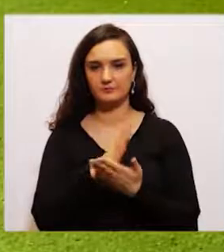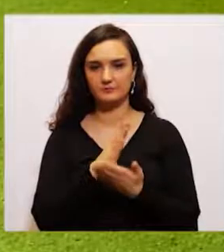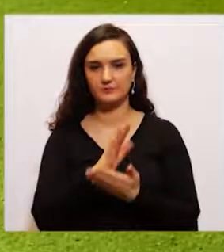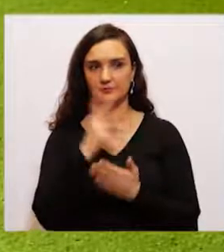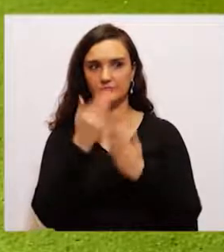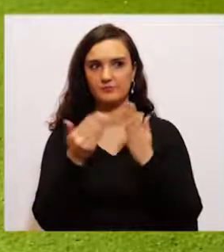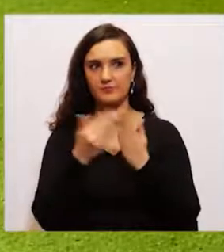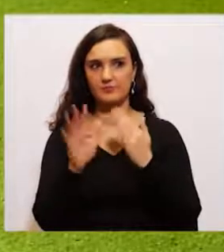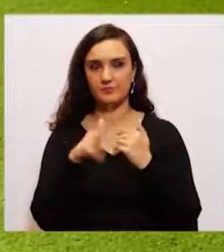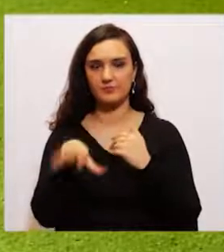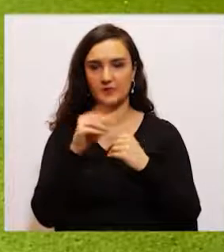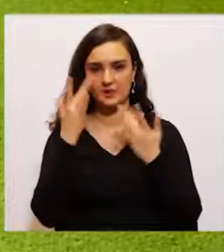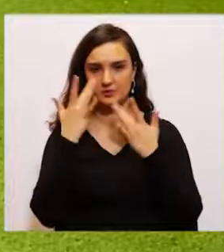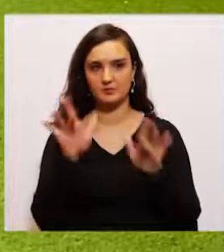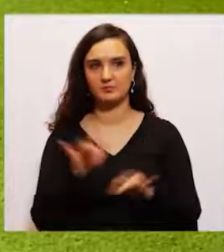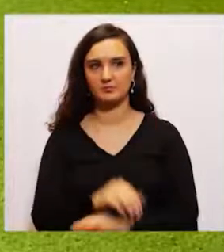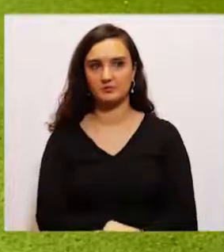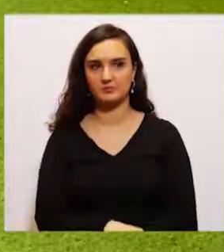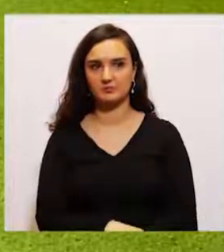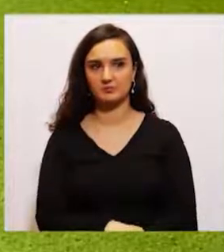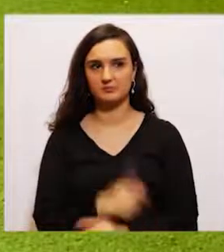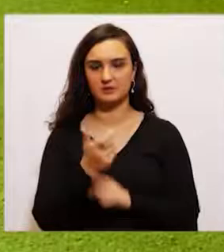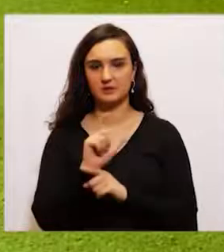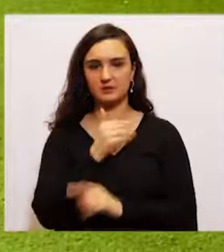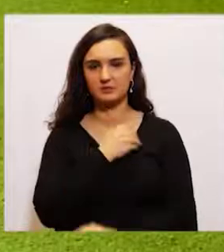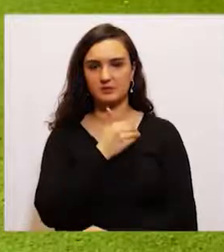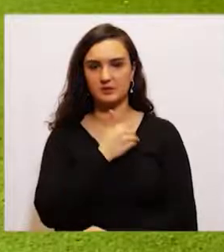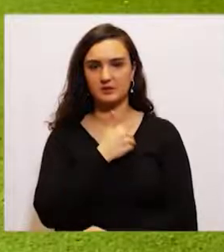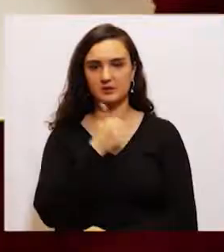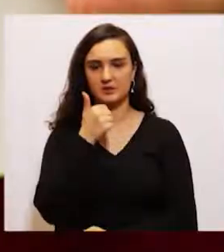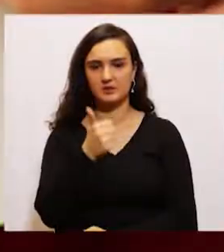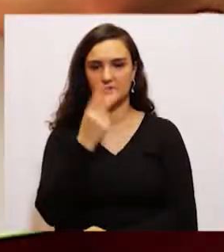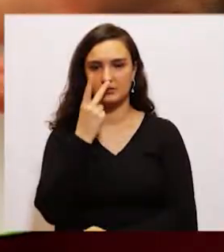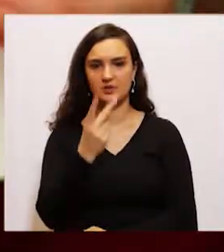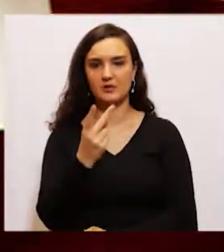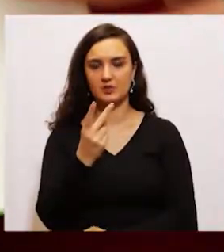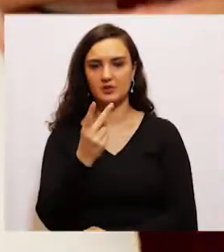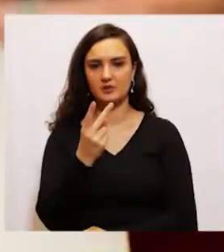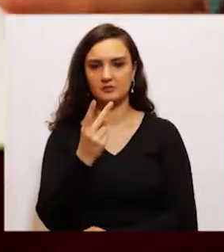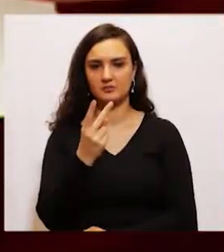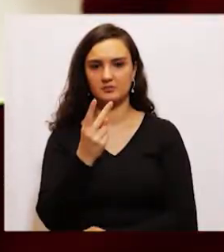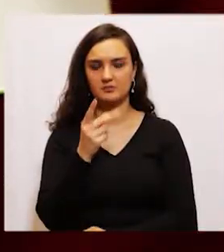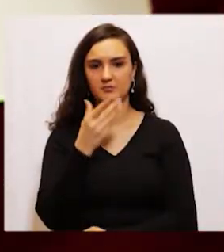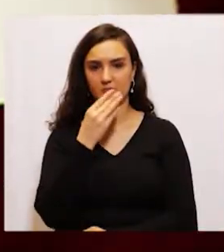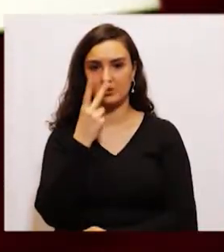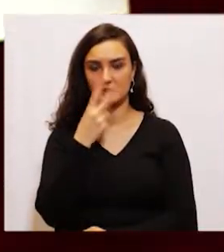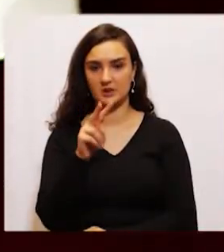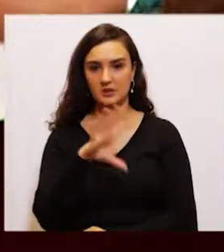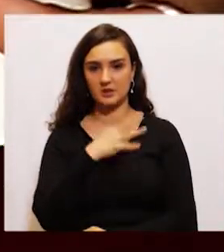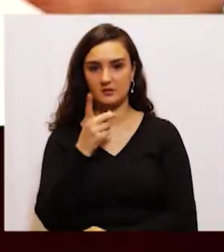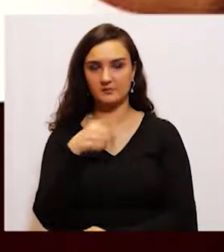არ გაჩვენოთ, გავგიჟდები. შეხედეთ. ძალიან მინდა. კარგად შეხედოთ ბაბუას. აი, ესეთი ბაბუა